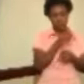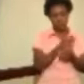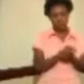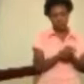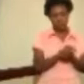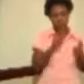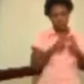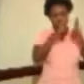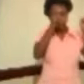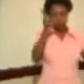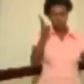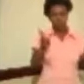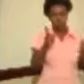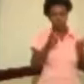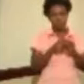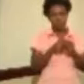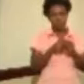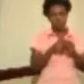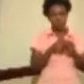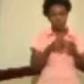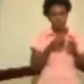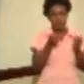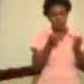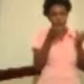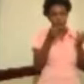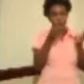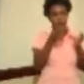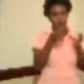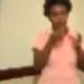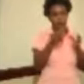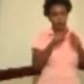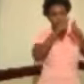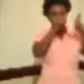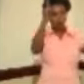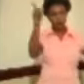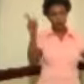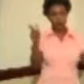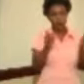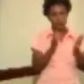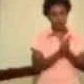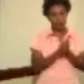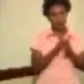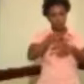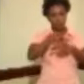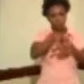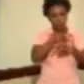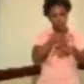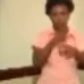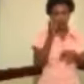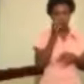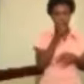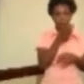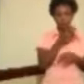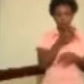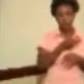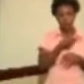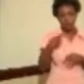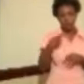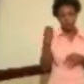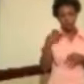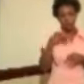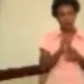très important, c'est la dimension optimale pour l'exploitation agricole. Nous-mêmes, nous avons une formule que nous relais